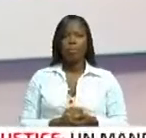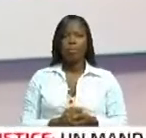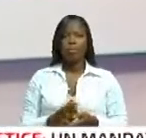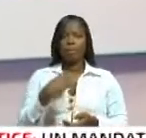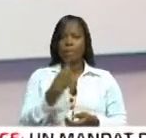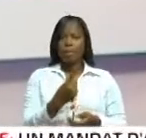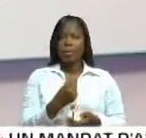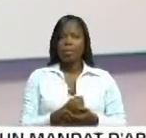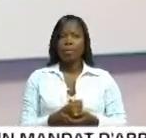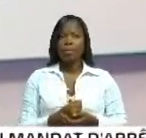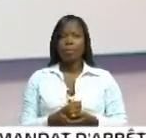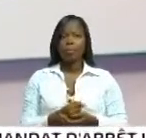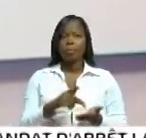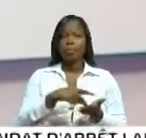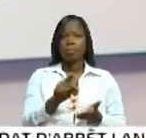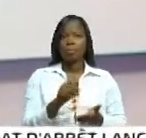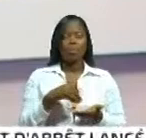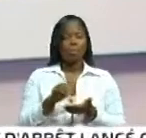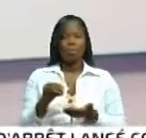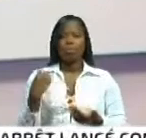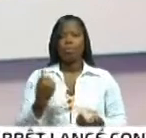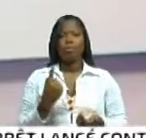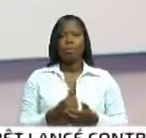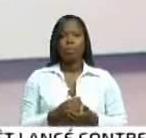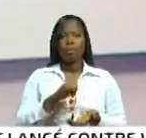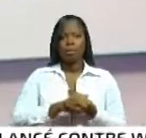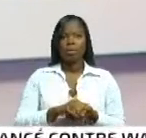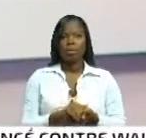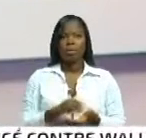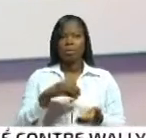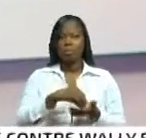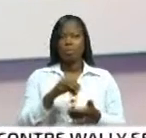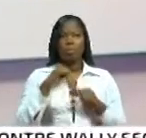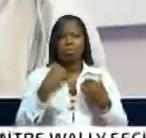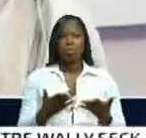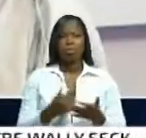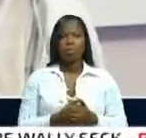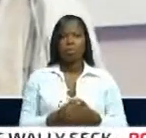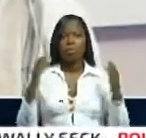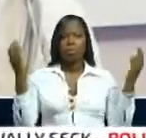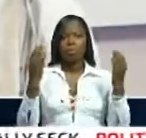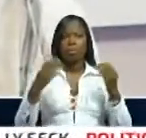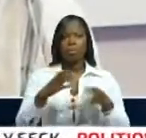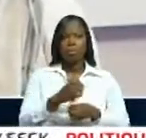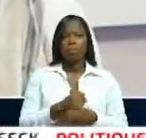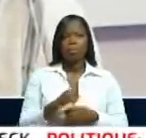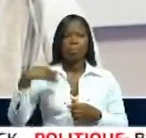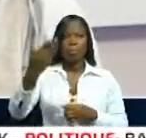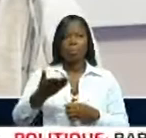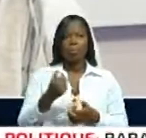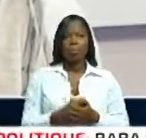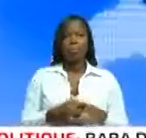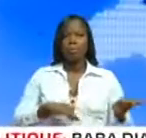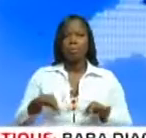celui qui a un prix il se l'acheter c'est ce qu'ils n'ont pas depuis mai selon jamal la campagne qui feront fait un bientôt qu'est ce que